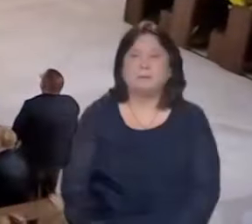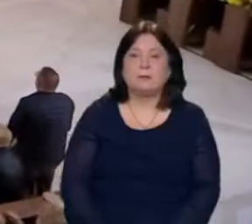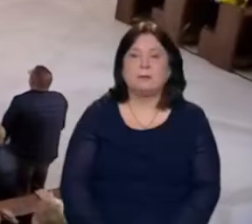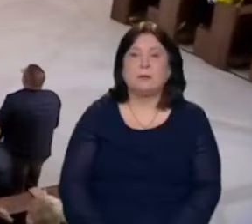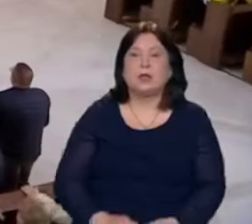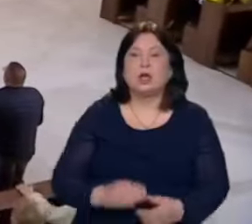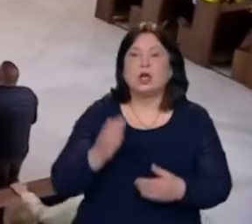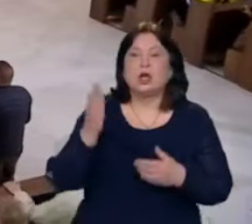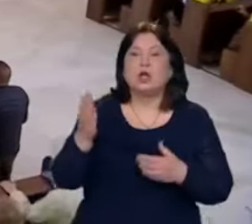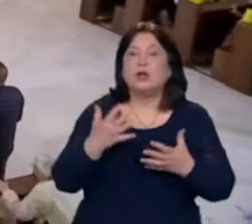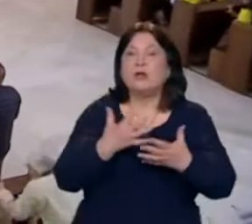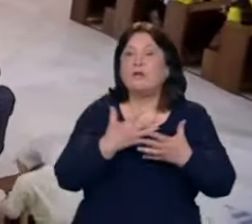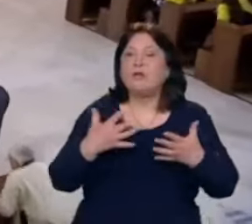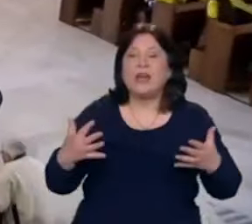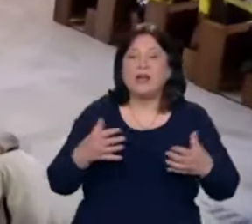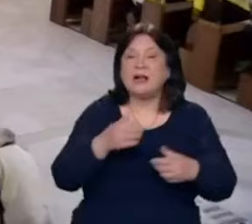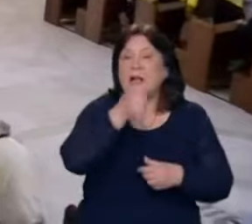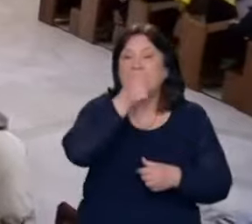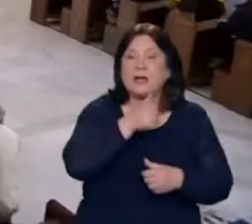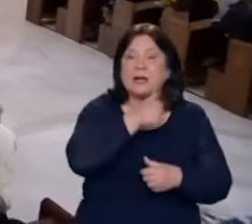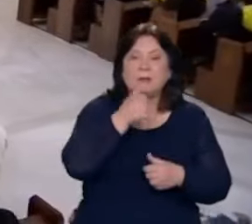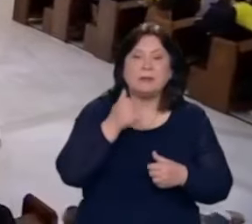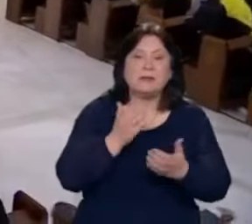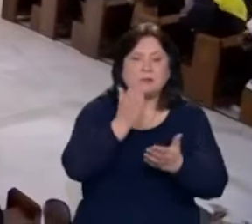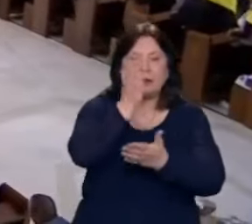oto wielka tajemnica